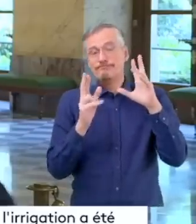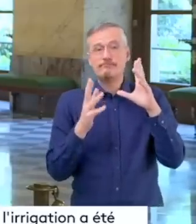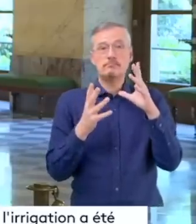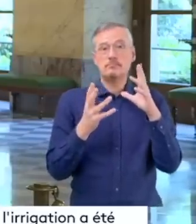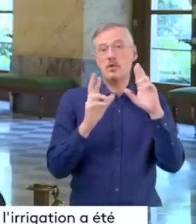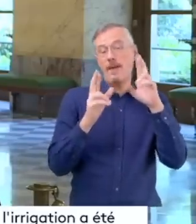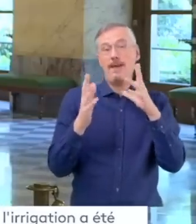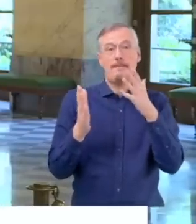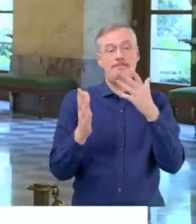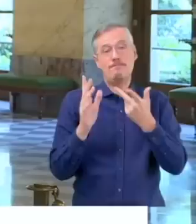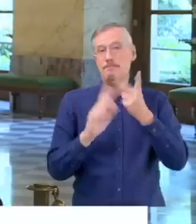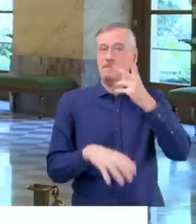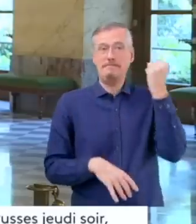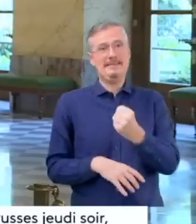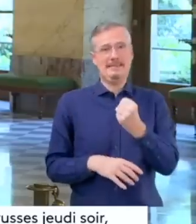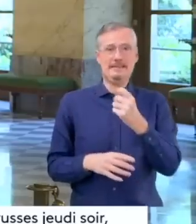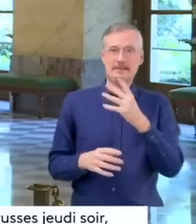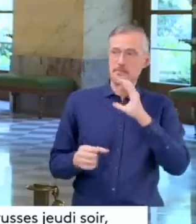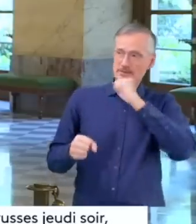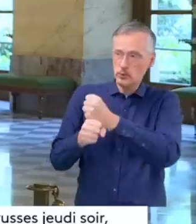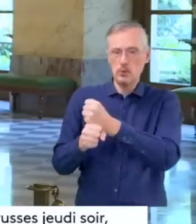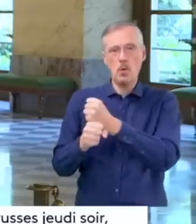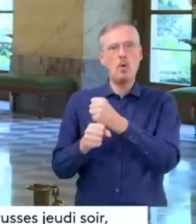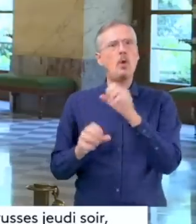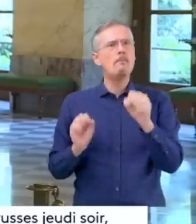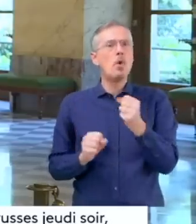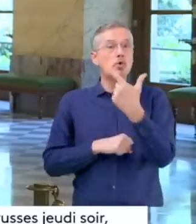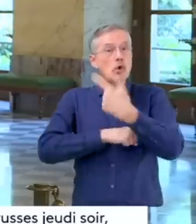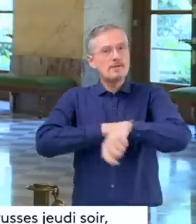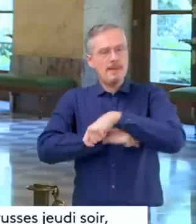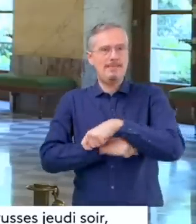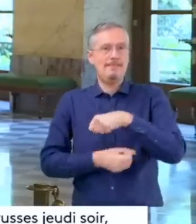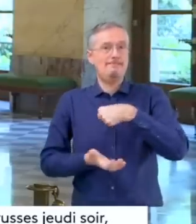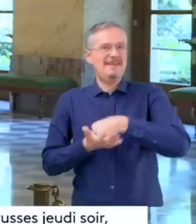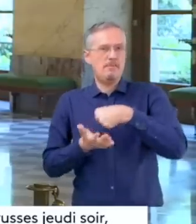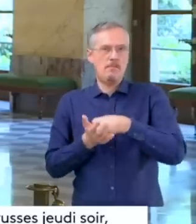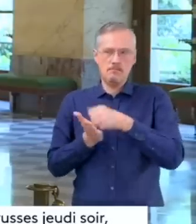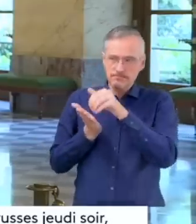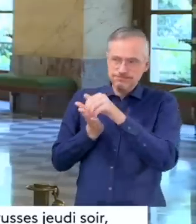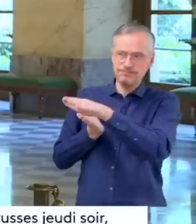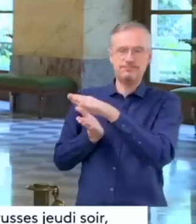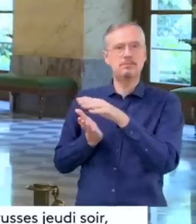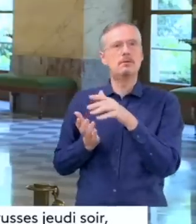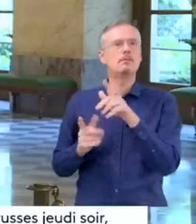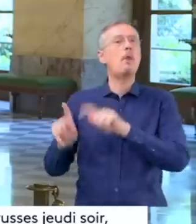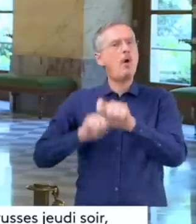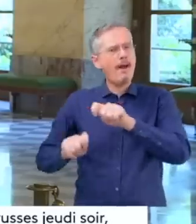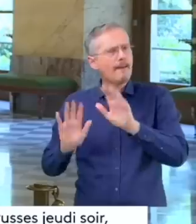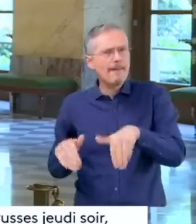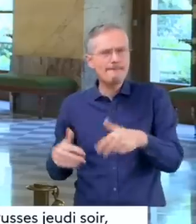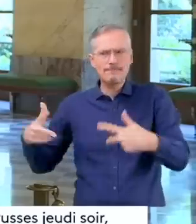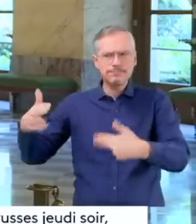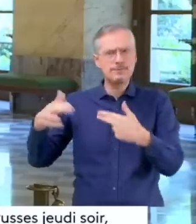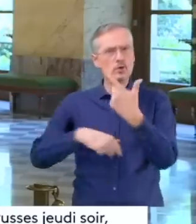retrait, je ne sais plus comment vous avez dit, mais c'est l'exclusion pendant 2 semaines au minimum de ce député. Voilà, exclusion temporaire, mais ça veut bien dire ce que ça veut dire,